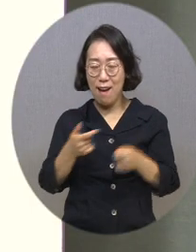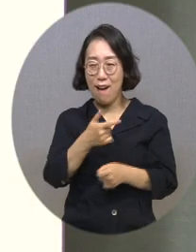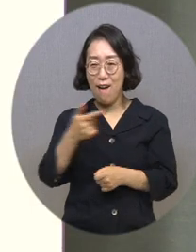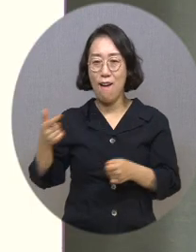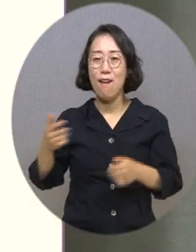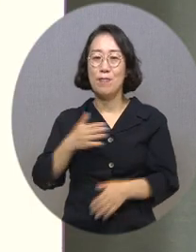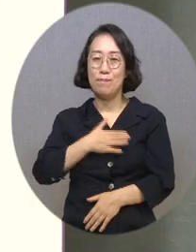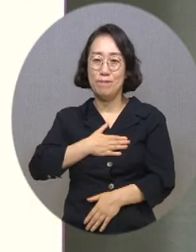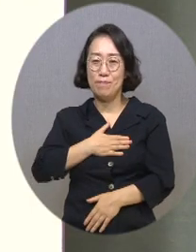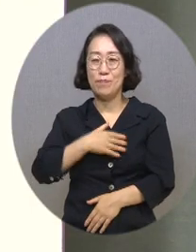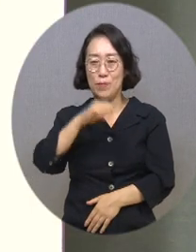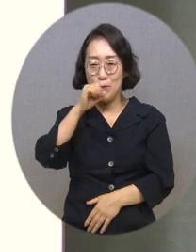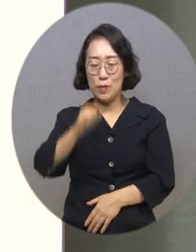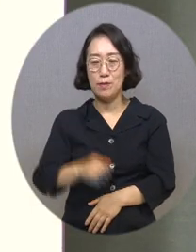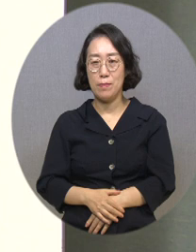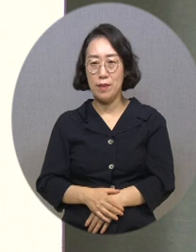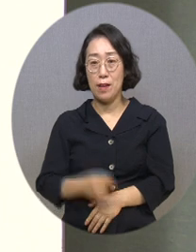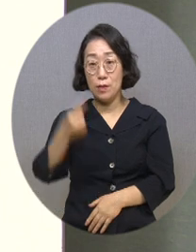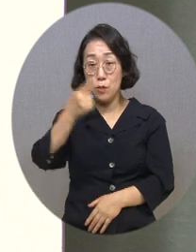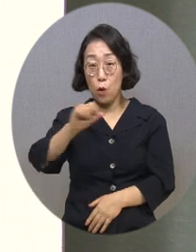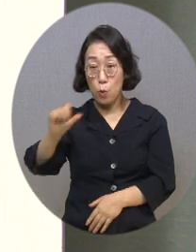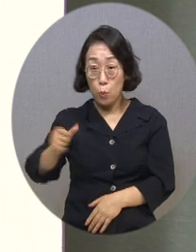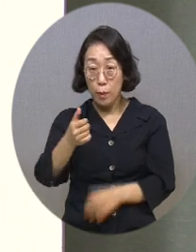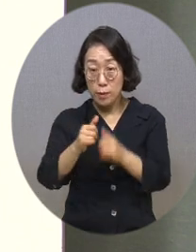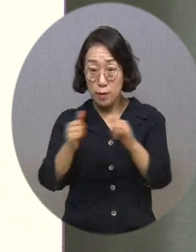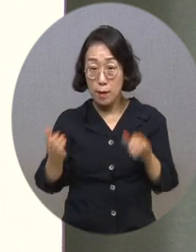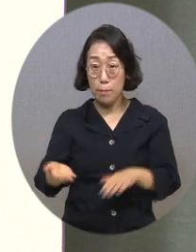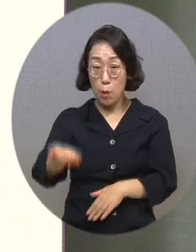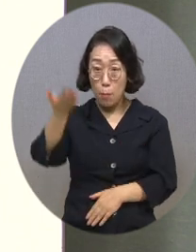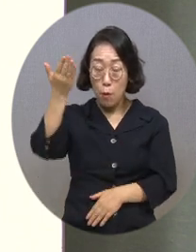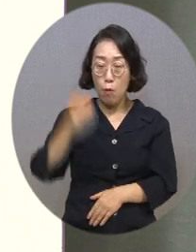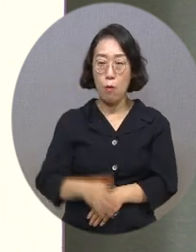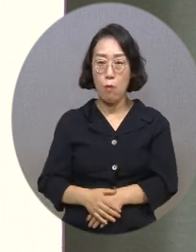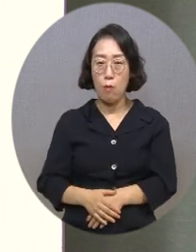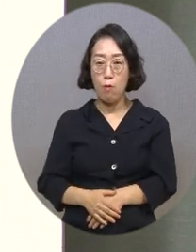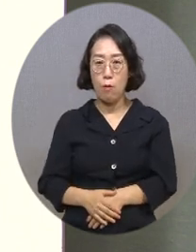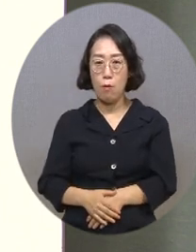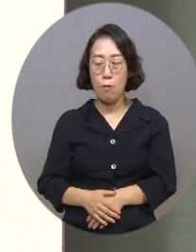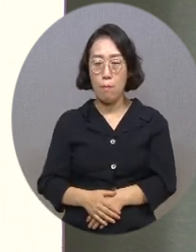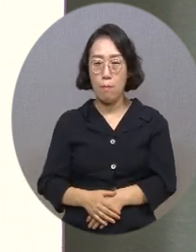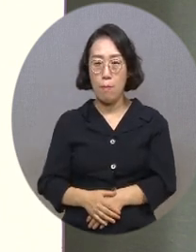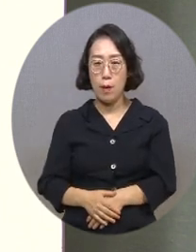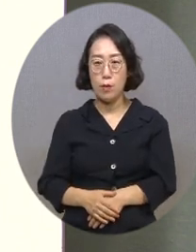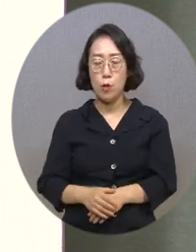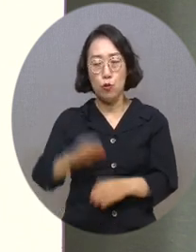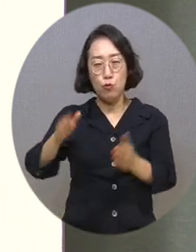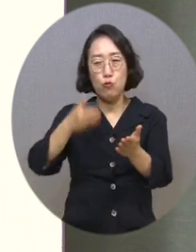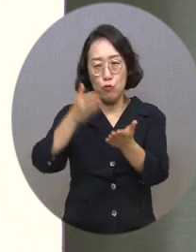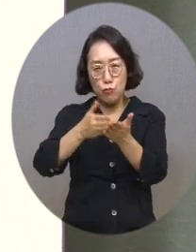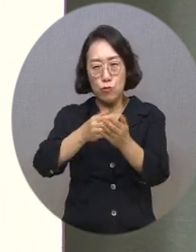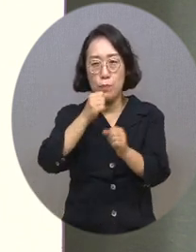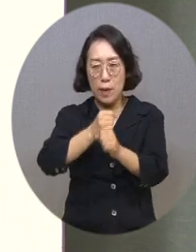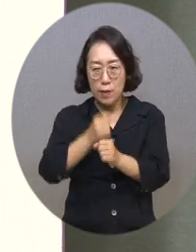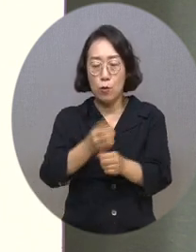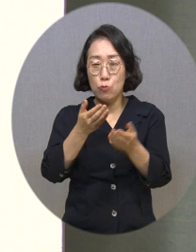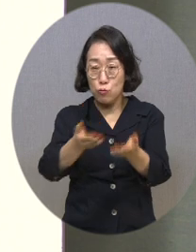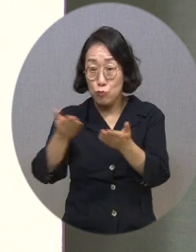이제 1500명이 넘도록 많이 해 주셨는데 그 가운데는